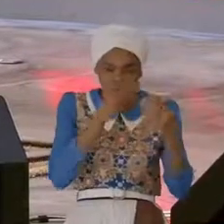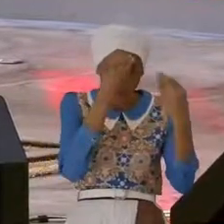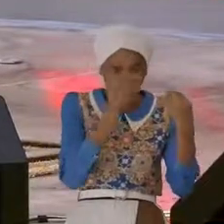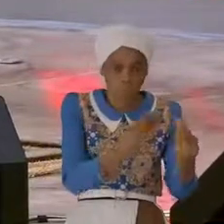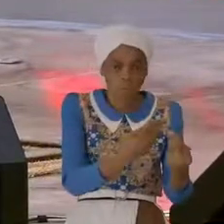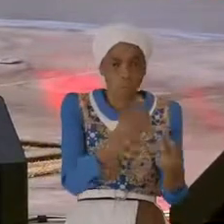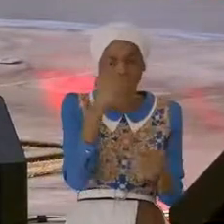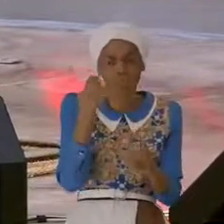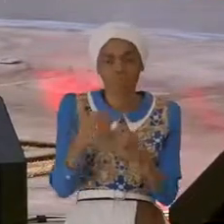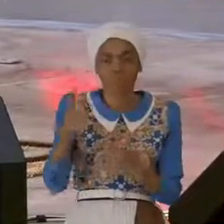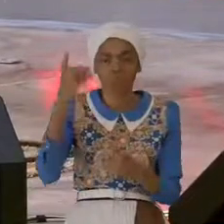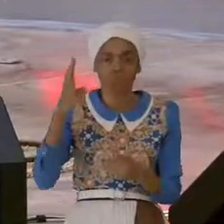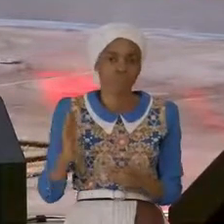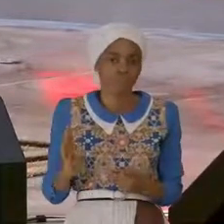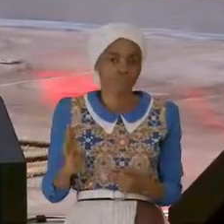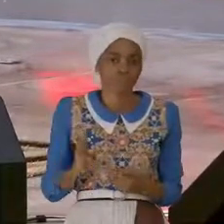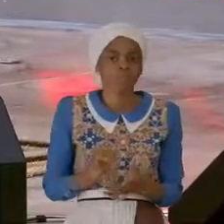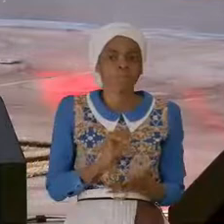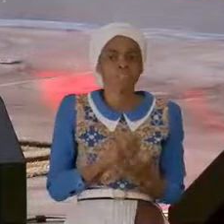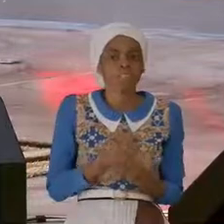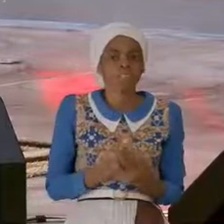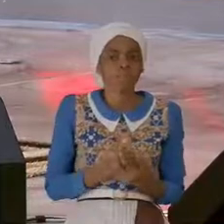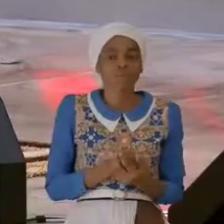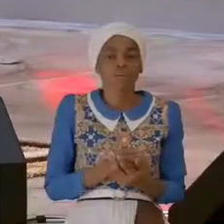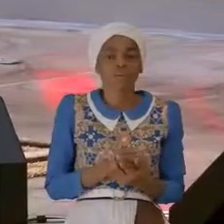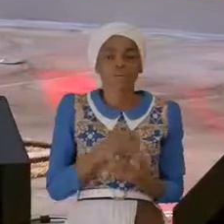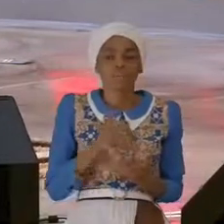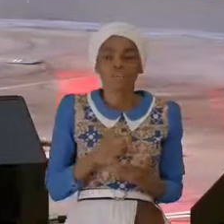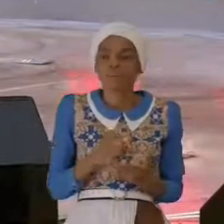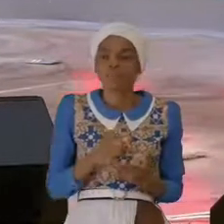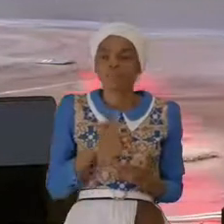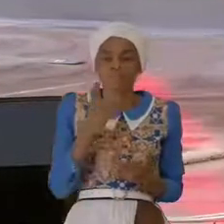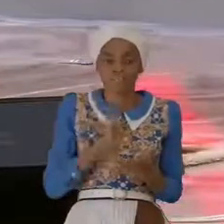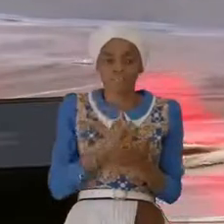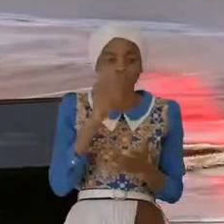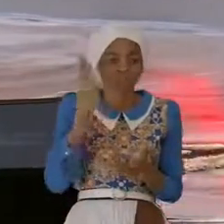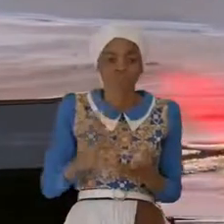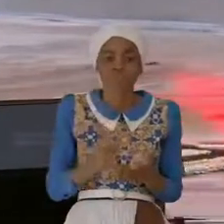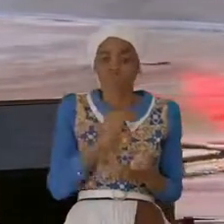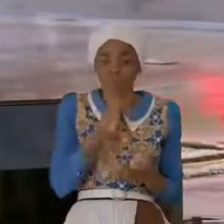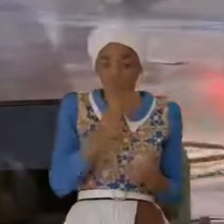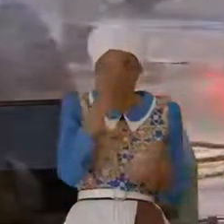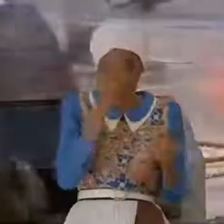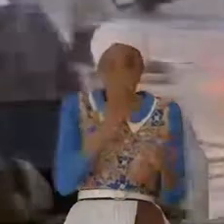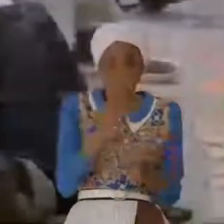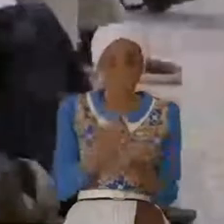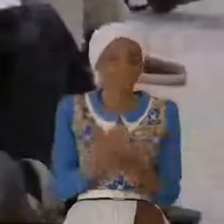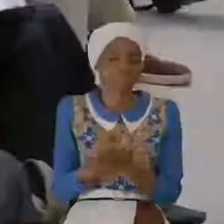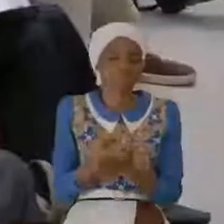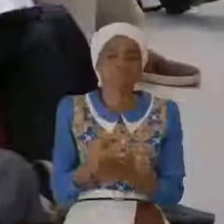Dieu. Qui vous a arrêté pour vous empêcher d'obéir à la vérité?